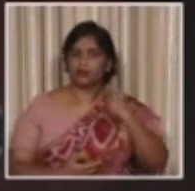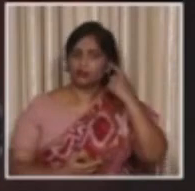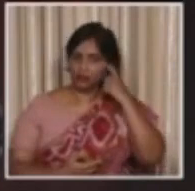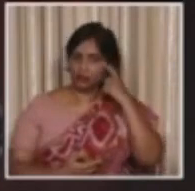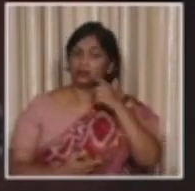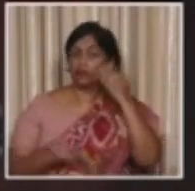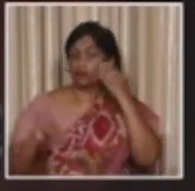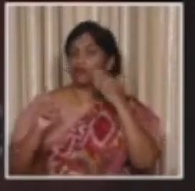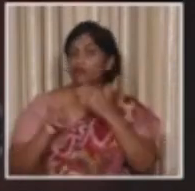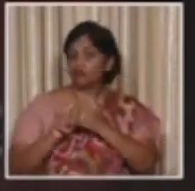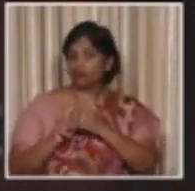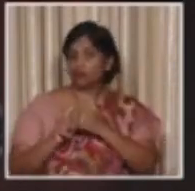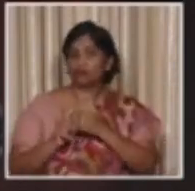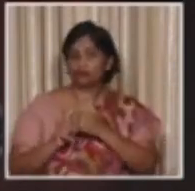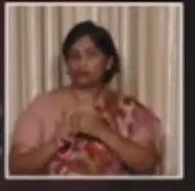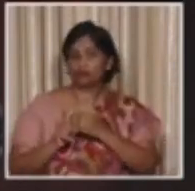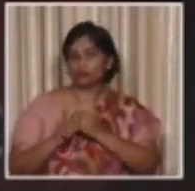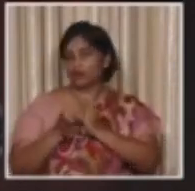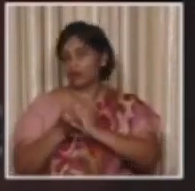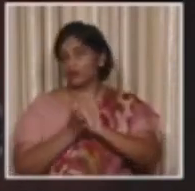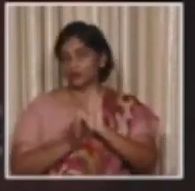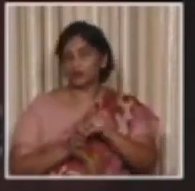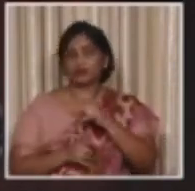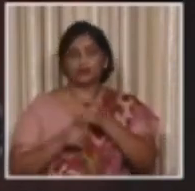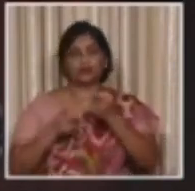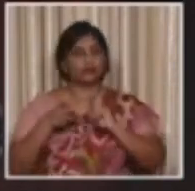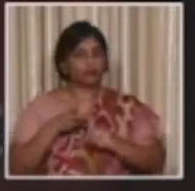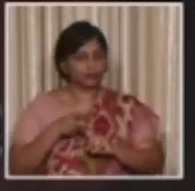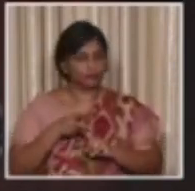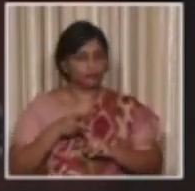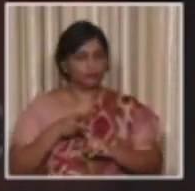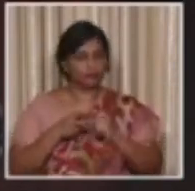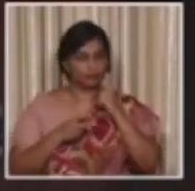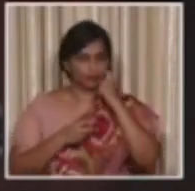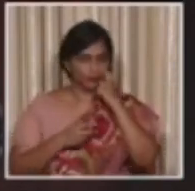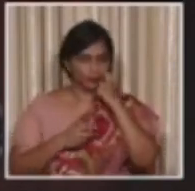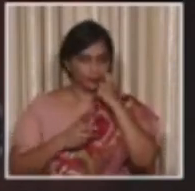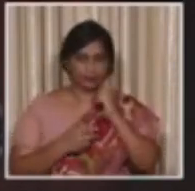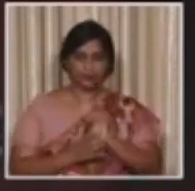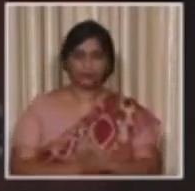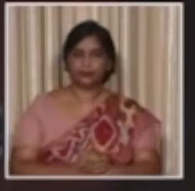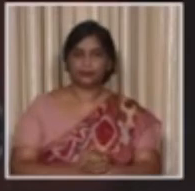ඒව සම්බන්ධයෙන් ඔබතුමා පිණි හිඳී කියලා. ඊළඟ කාරණාව තමයි